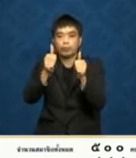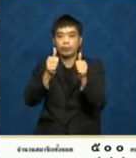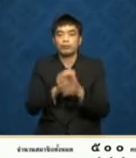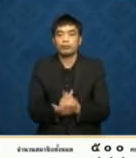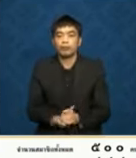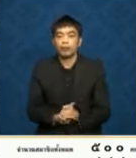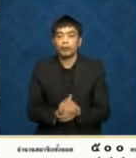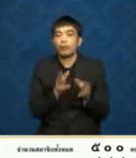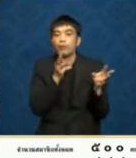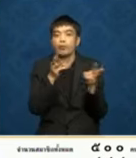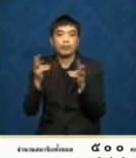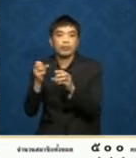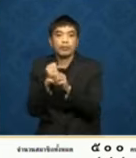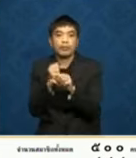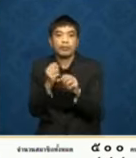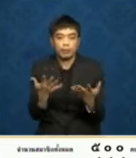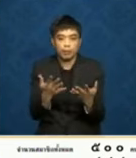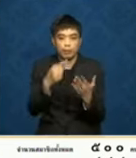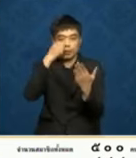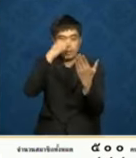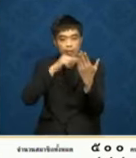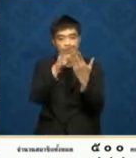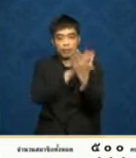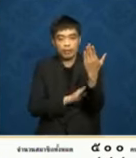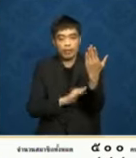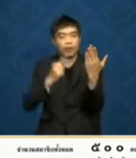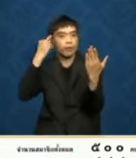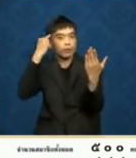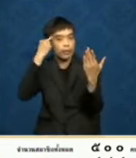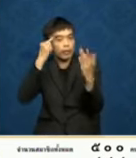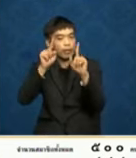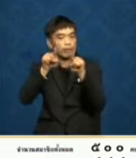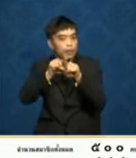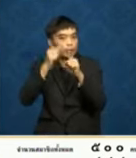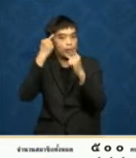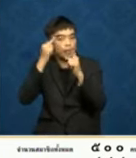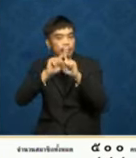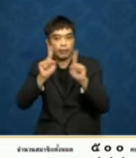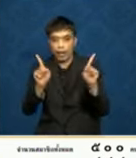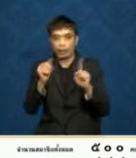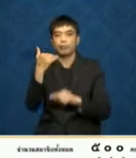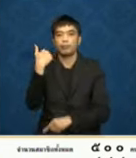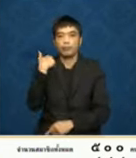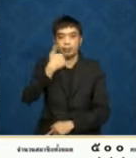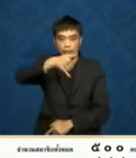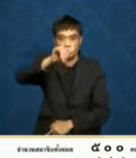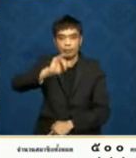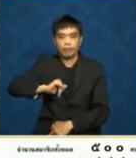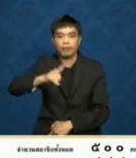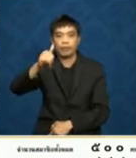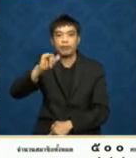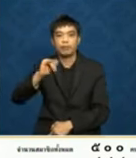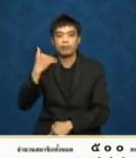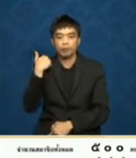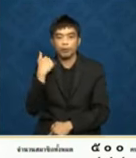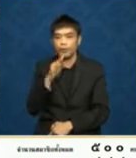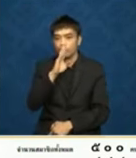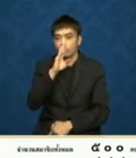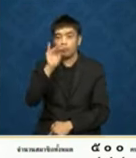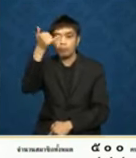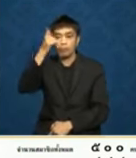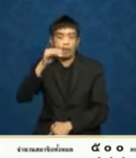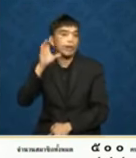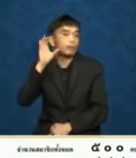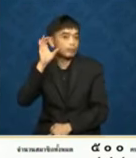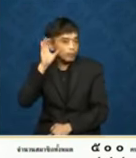แต่การจะเปยแลงประเทศไทยนั้นเราอาจจะมีความคดเห็นที่แตกต่างกครับบางคนเชื่อว่าจะเปลยนแลงประเทศไย ต้เปลี่